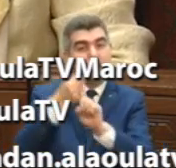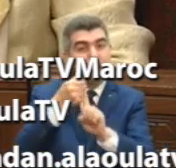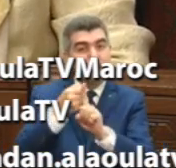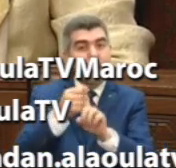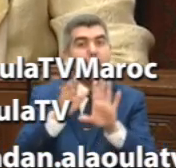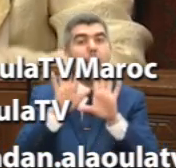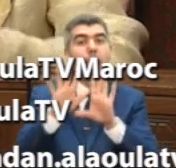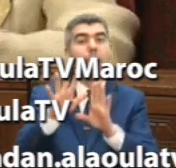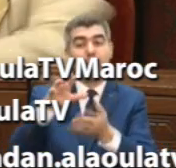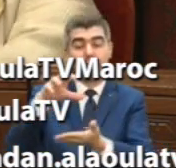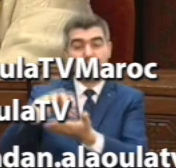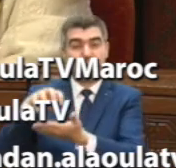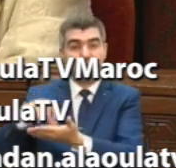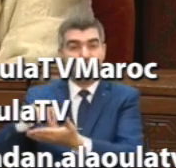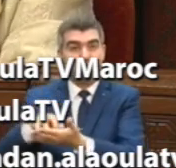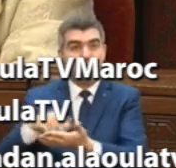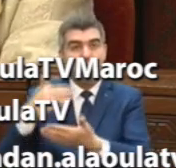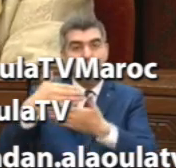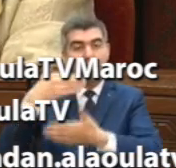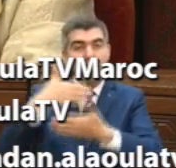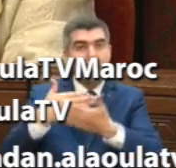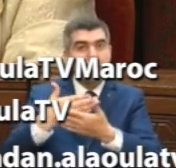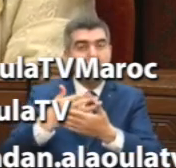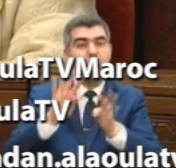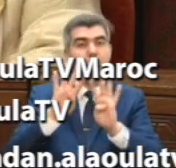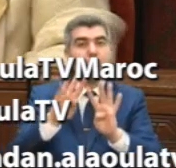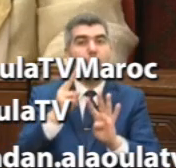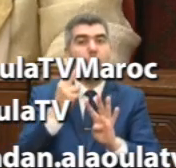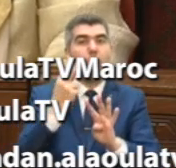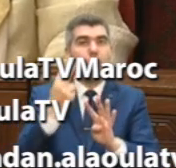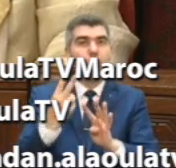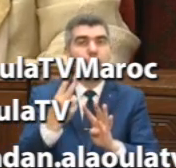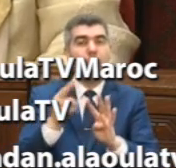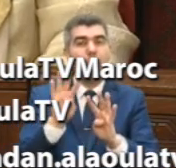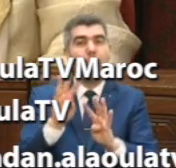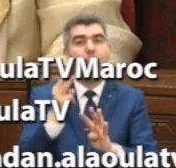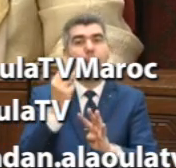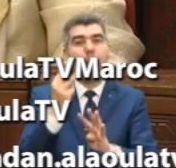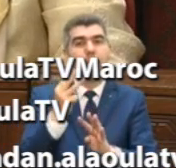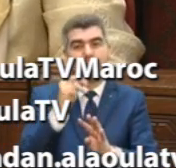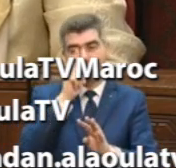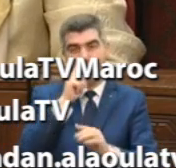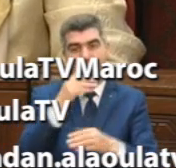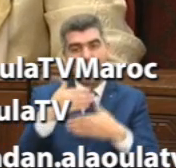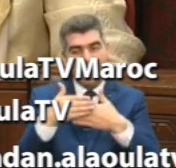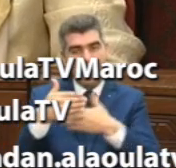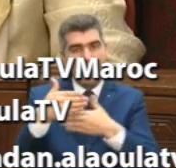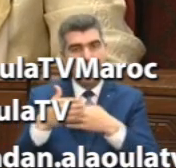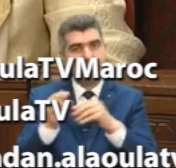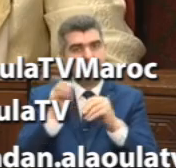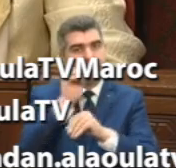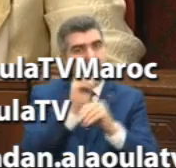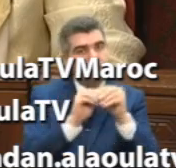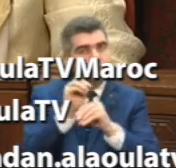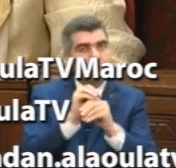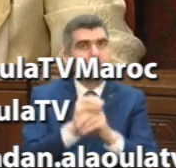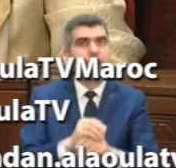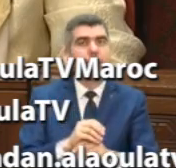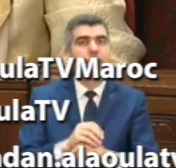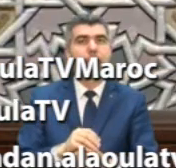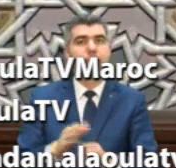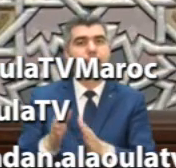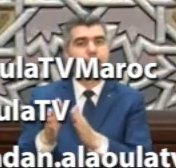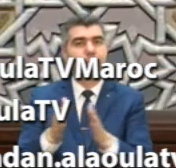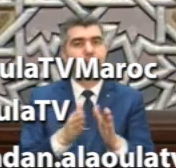الأحياء وانطلقت الأشغال في 28 حي و34 حي لا زالت في طور الدراسة. فيما يخص إقليم النواصر.